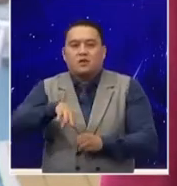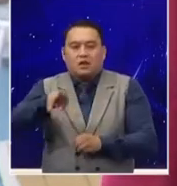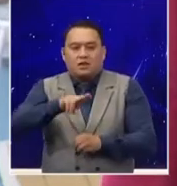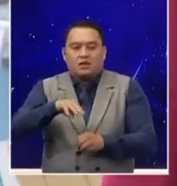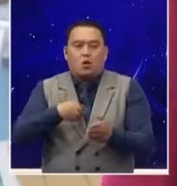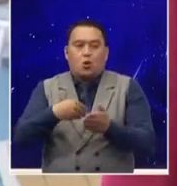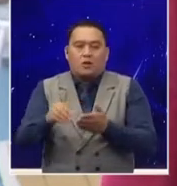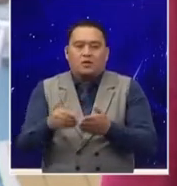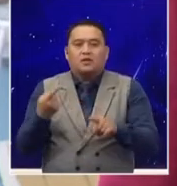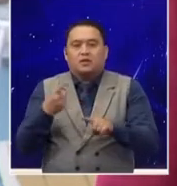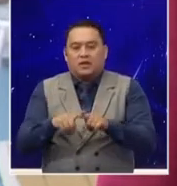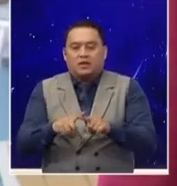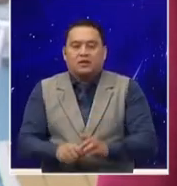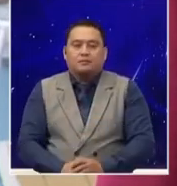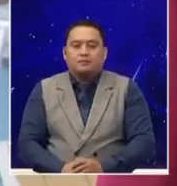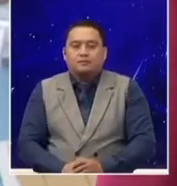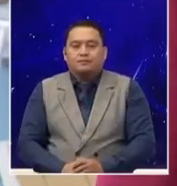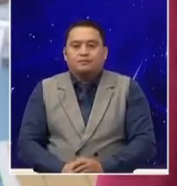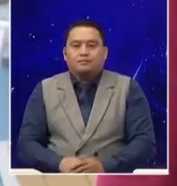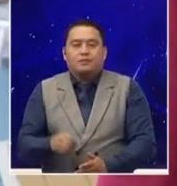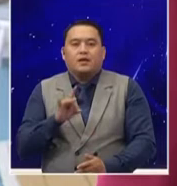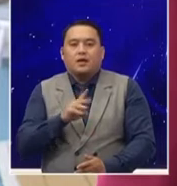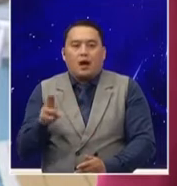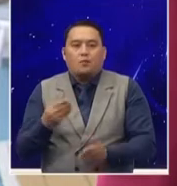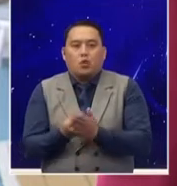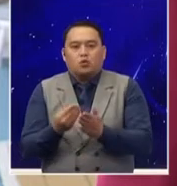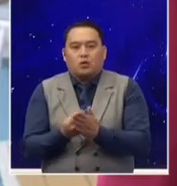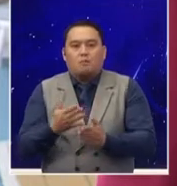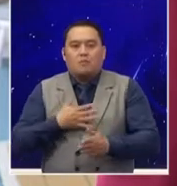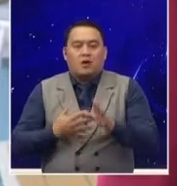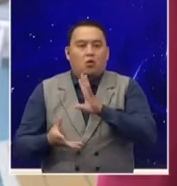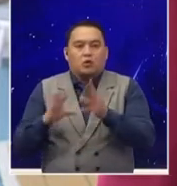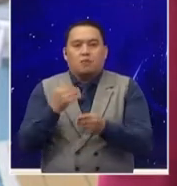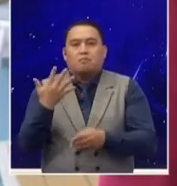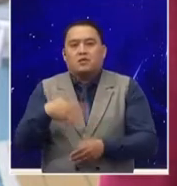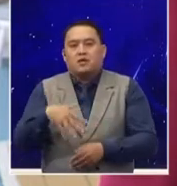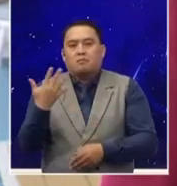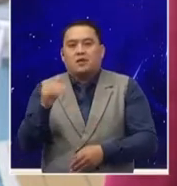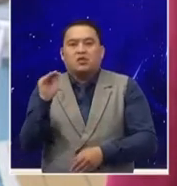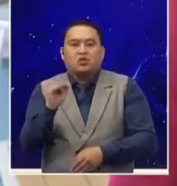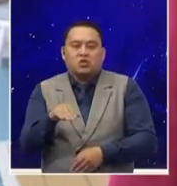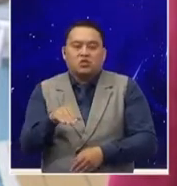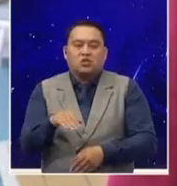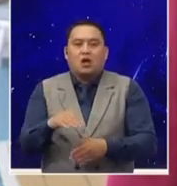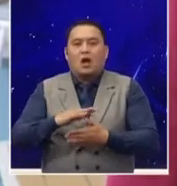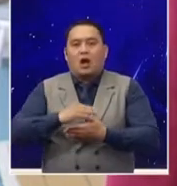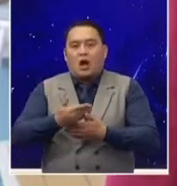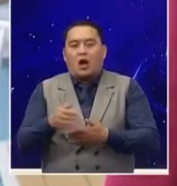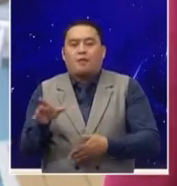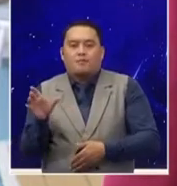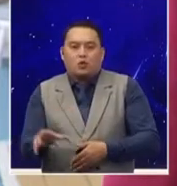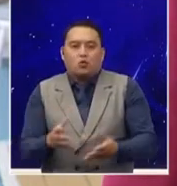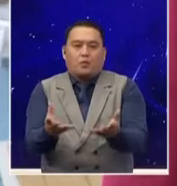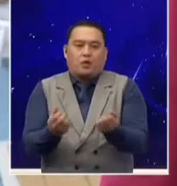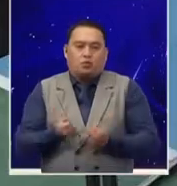на приобретение этой компьютерной техники. Из республиканского бюджета мы в общем более 55 тысяч единиц компьютерной техники